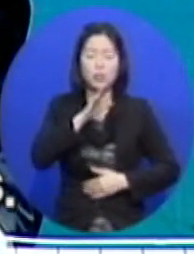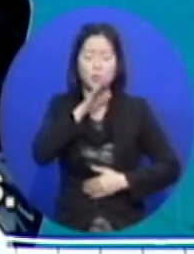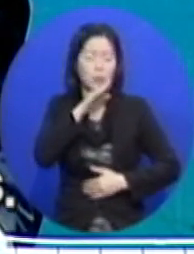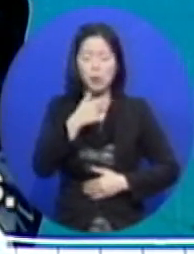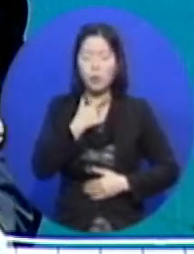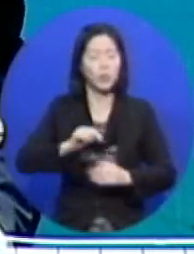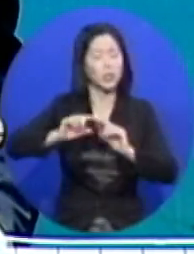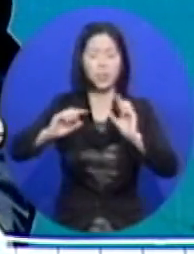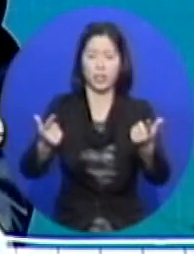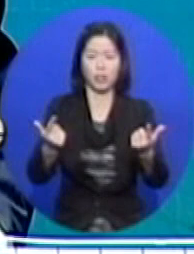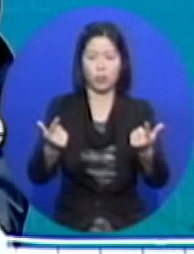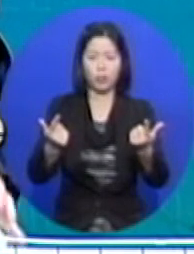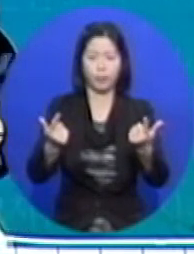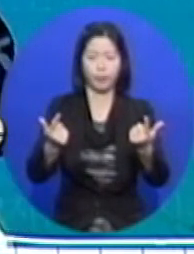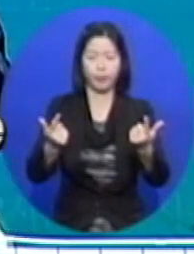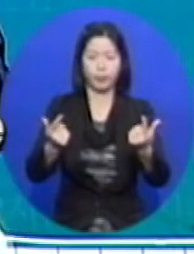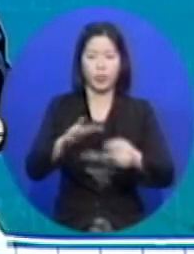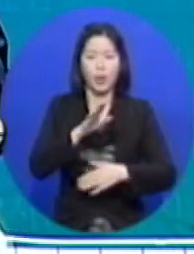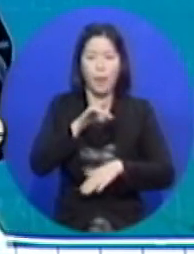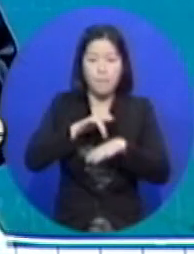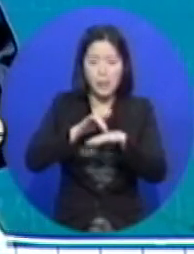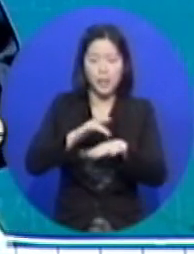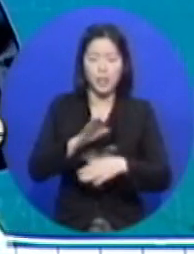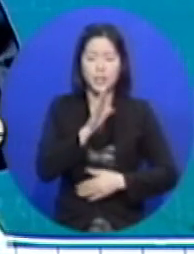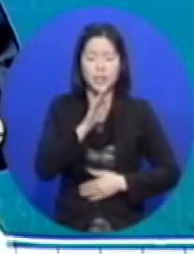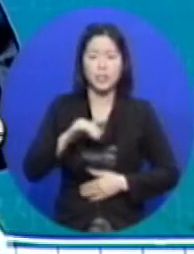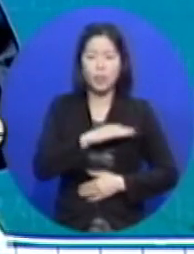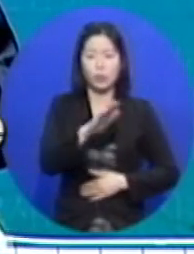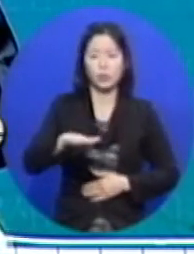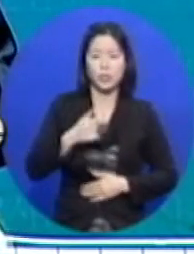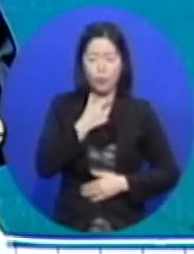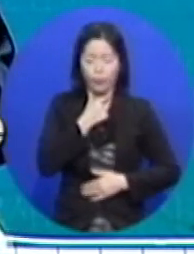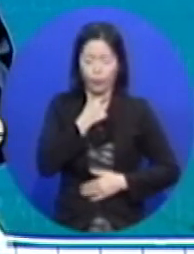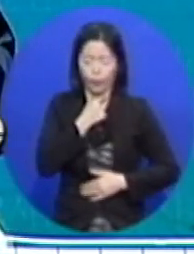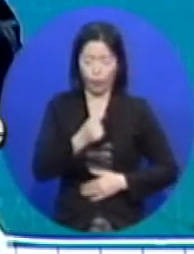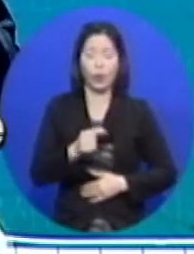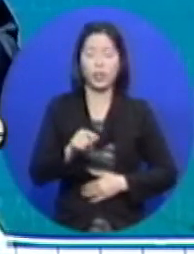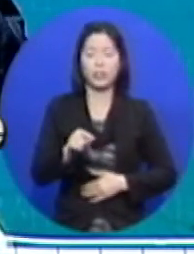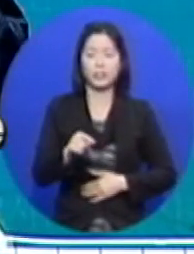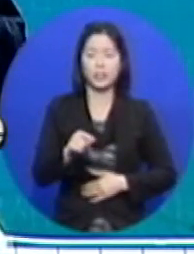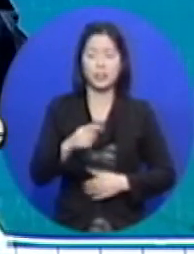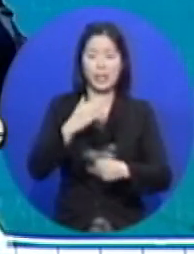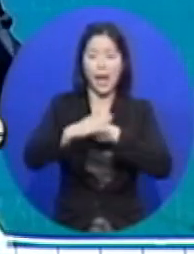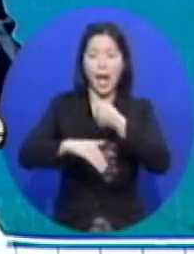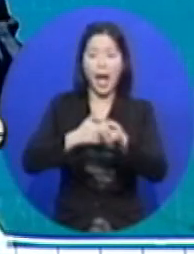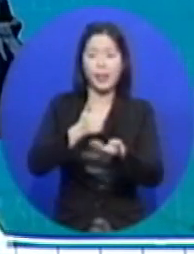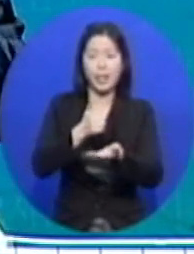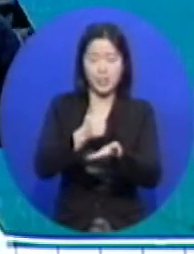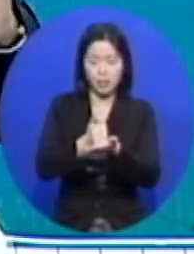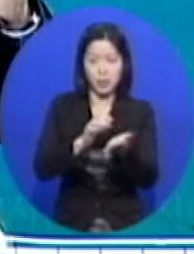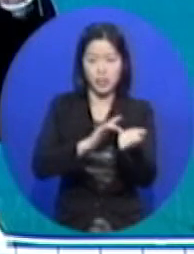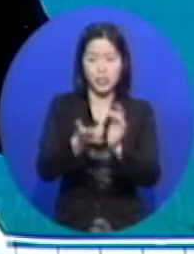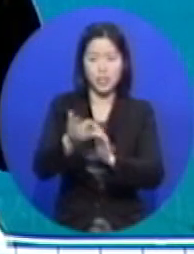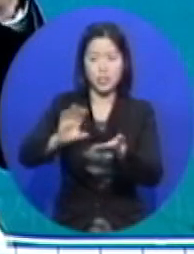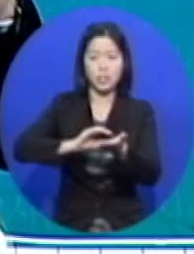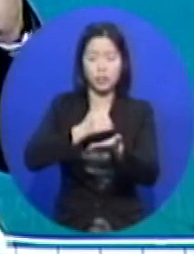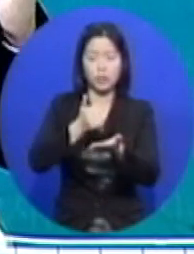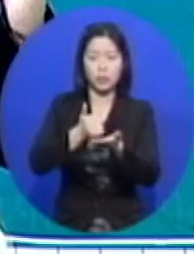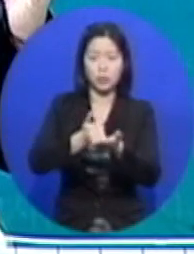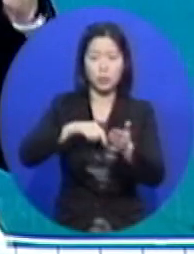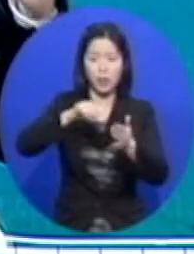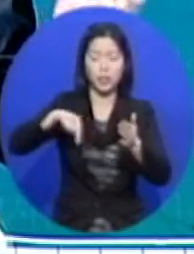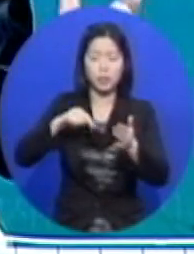거예요 마귀가 진짜 우리에게 노리는 것은 하나님이 예수 그리스도 안에서 우리에게 값없이